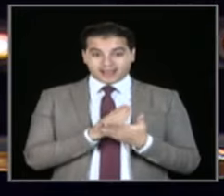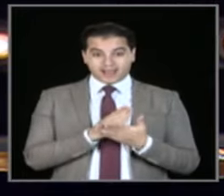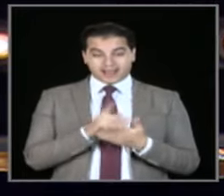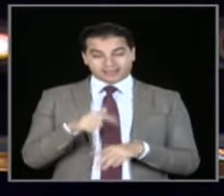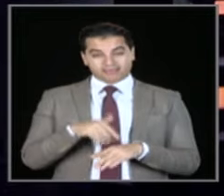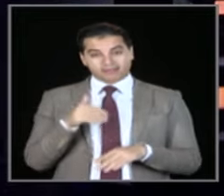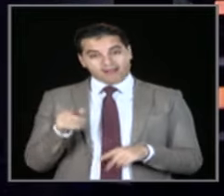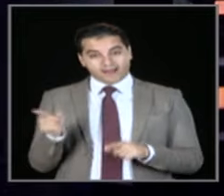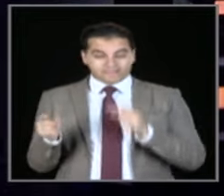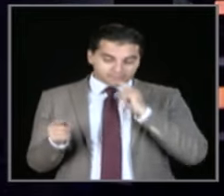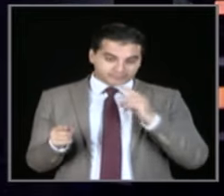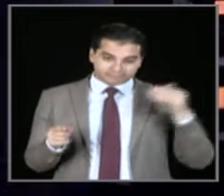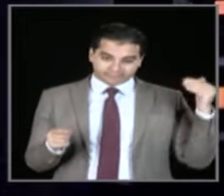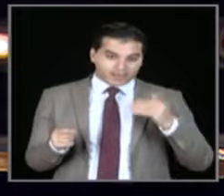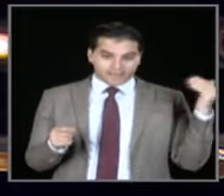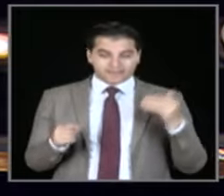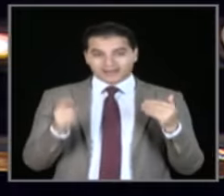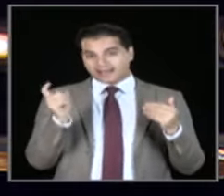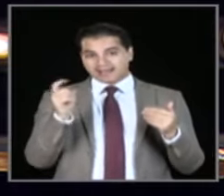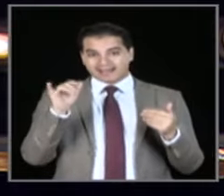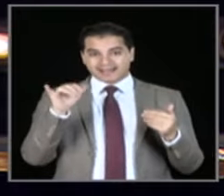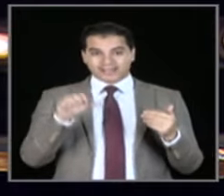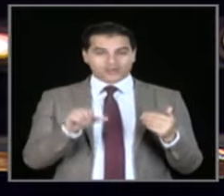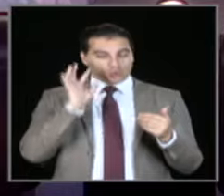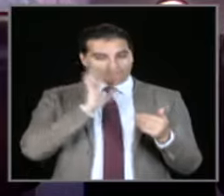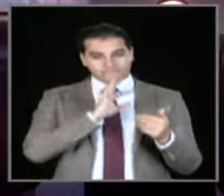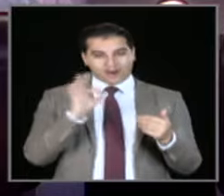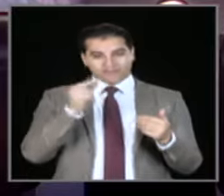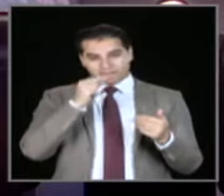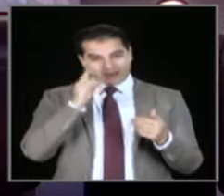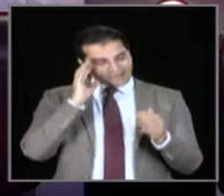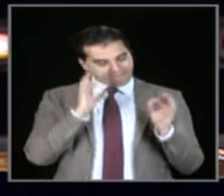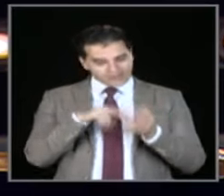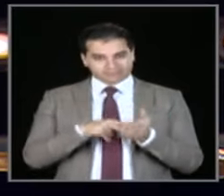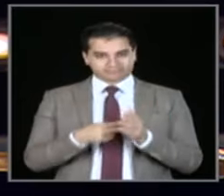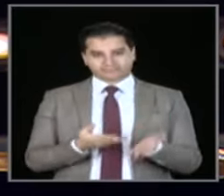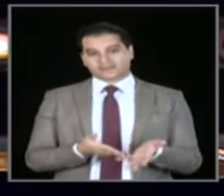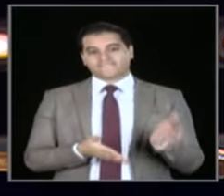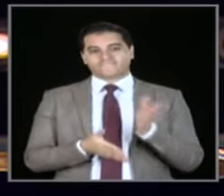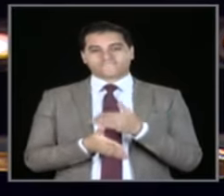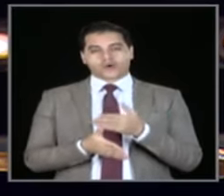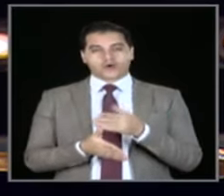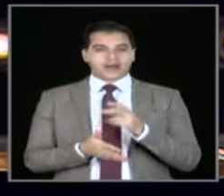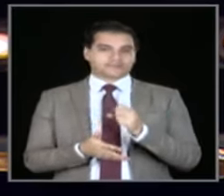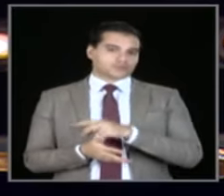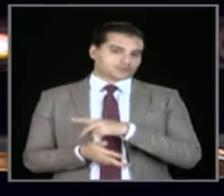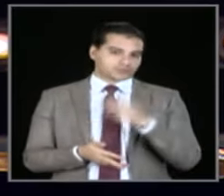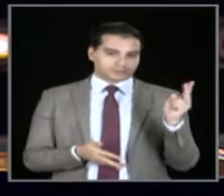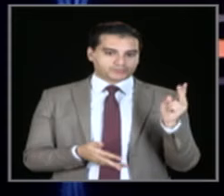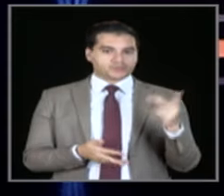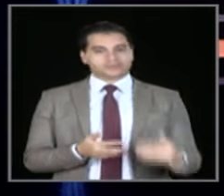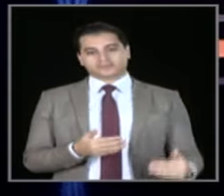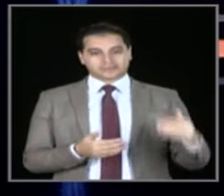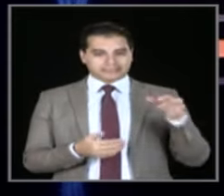الحقيقة اتأخرت. ريو تودينا البرازيل. برافو يا ملك، خدت قرار وخدت 25 نقطة